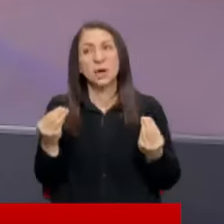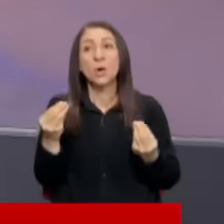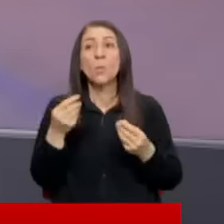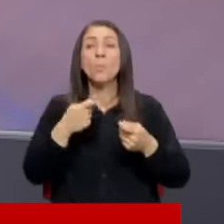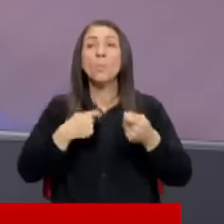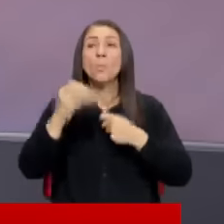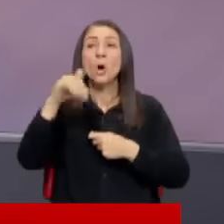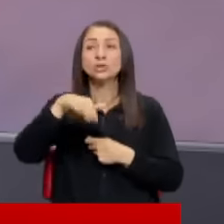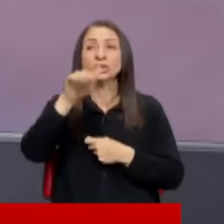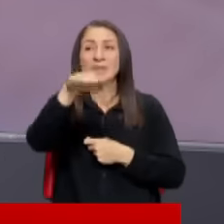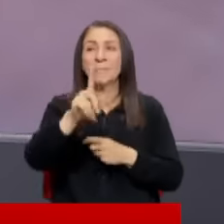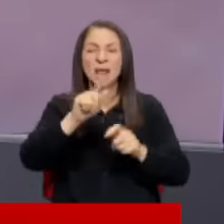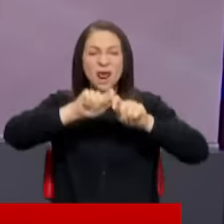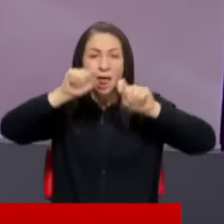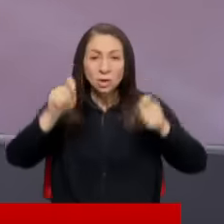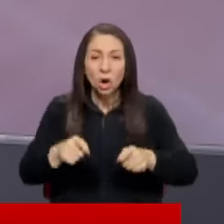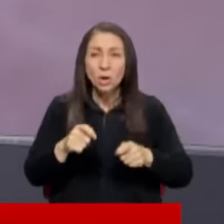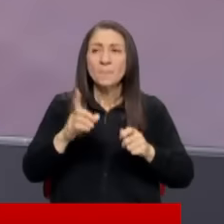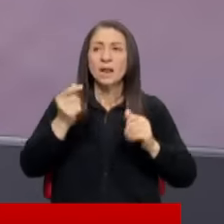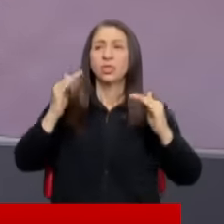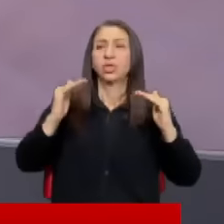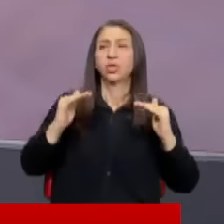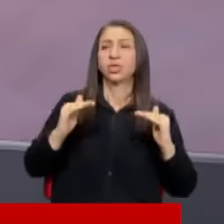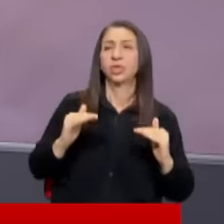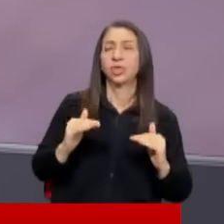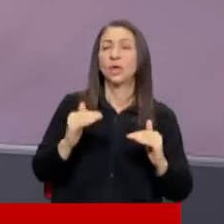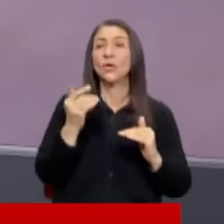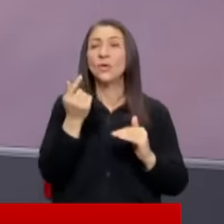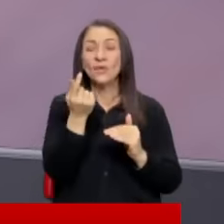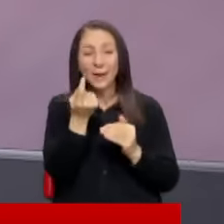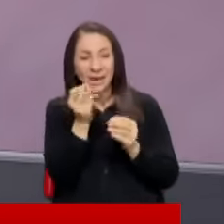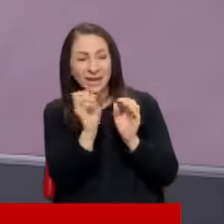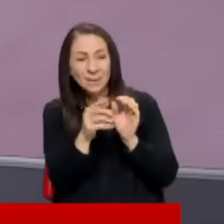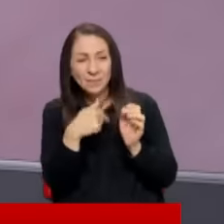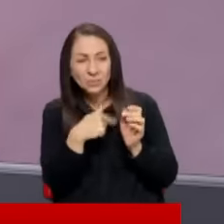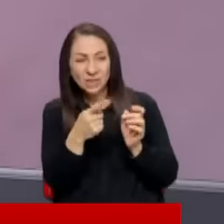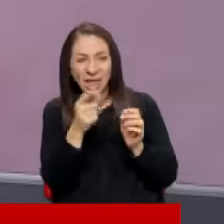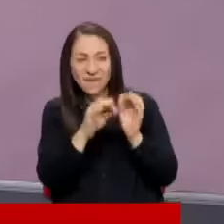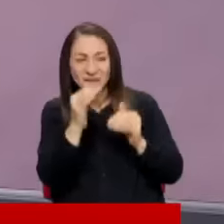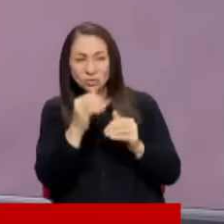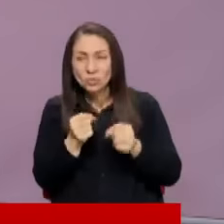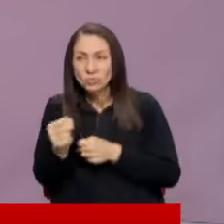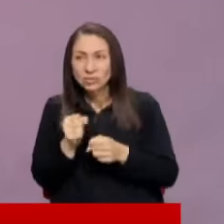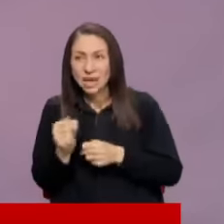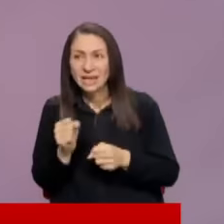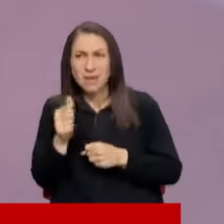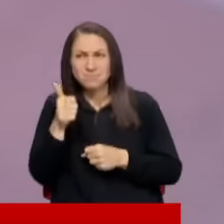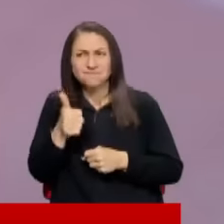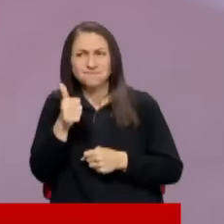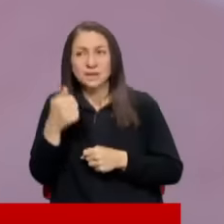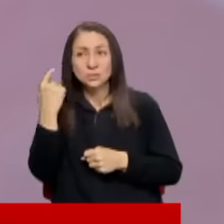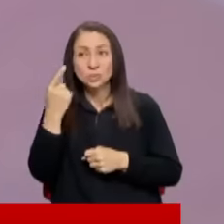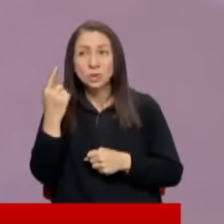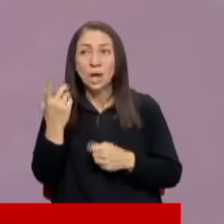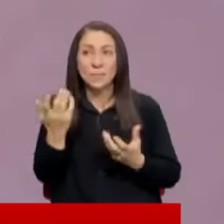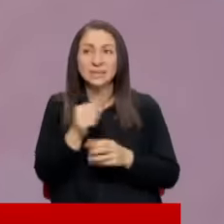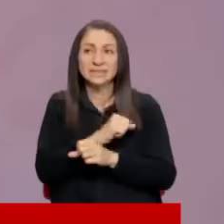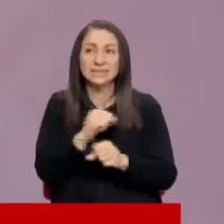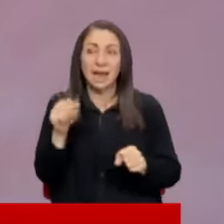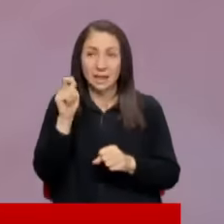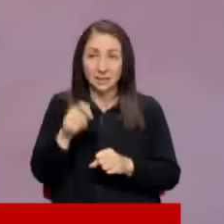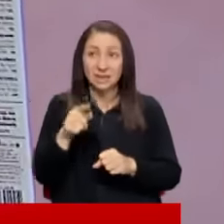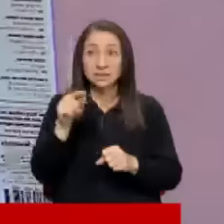Borsa bir rekor kırıyor, bir kırmayacak gibi yapıyor. Küçük yatırımcı ben burada enflasyonla mücadele ederim diye düşündü ama zarar da